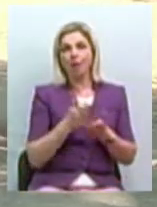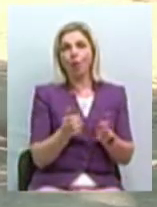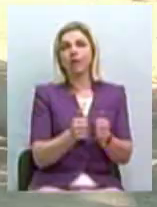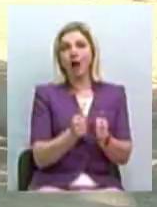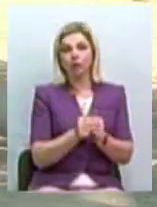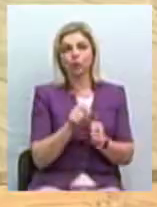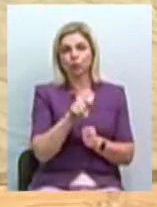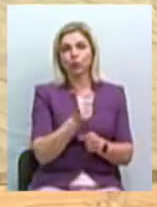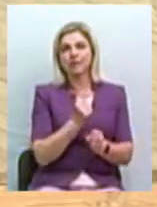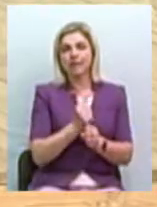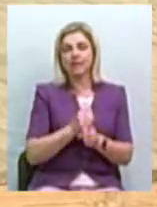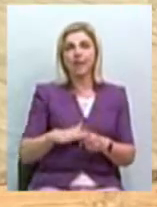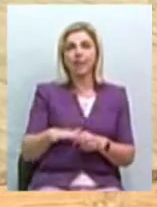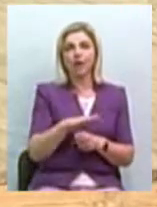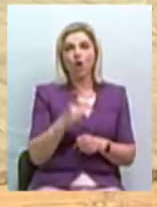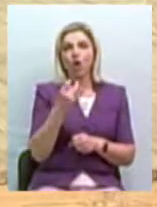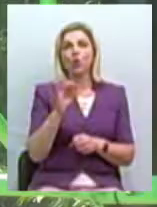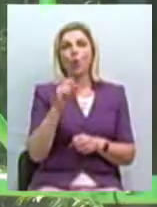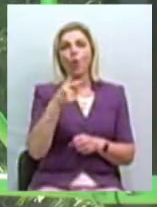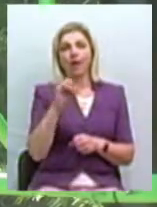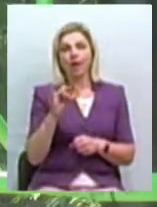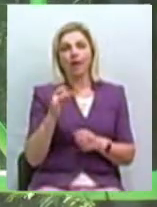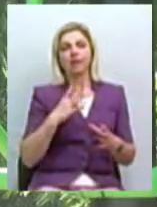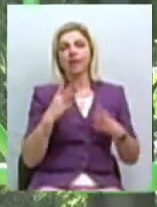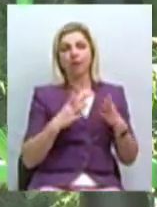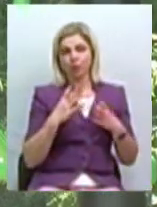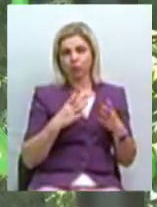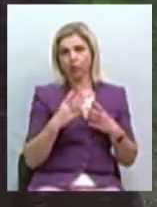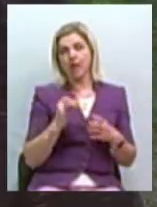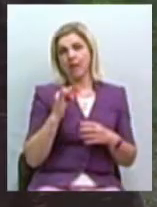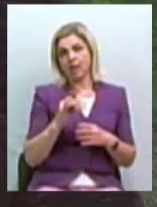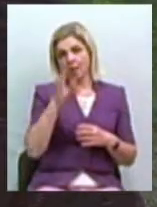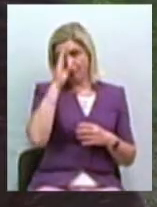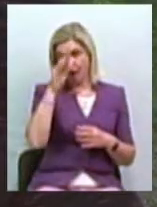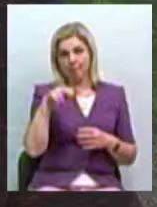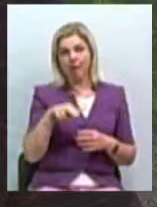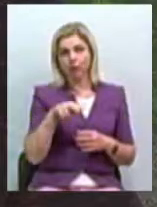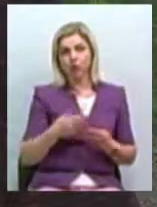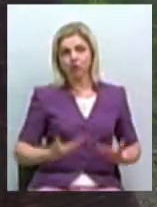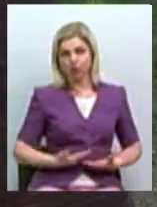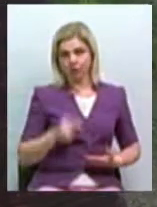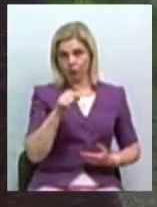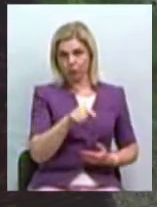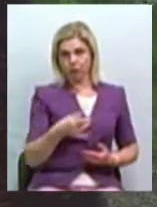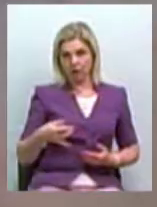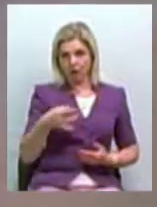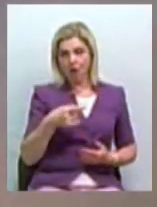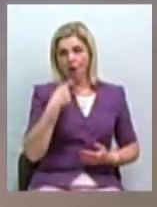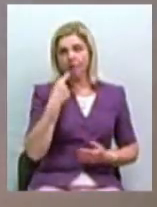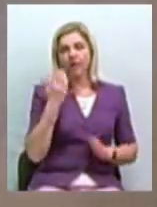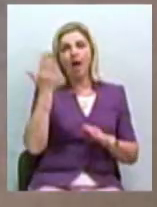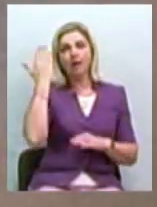Тут зробили майданчик для йоги та встановили турніки для воркауту. Павло Чернієнко живе в цьому районі. Каже, на раніше